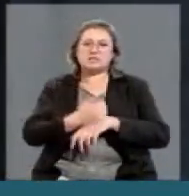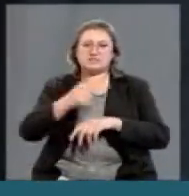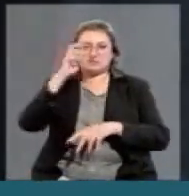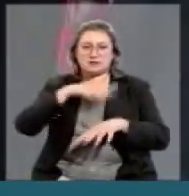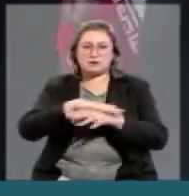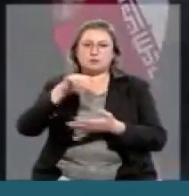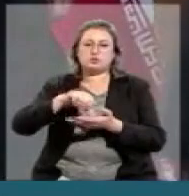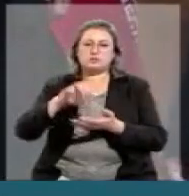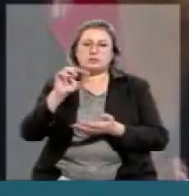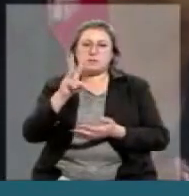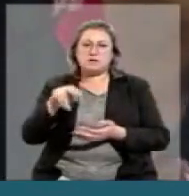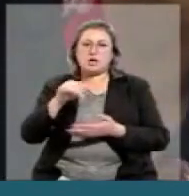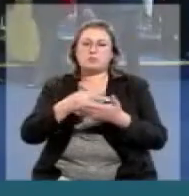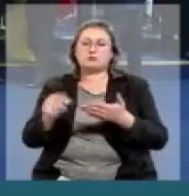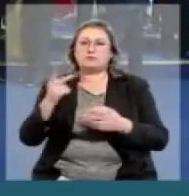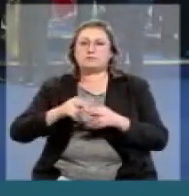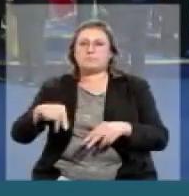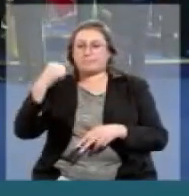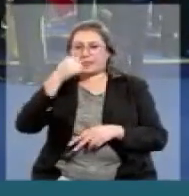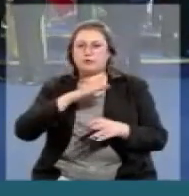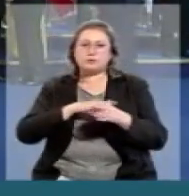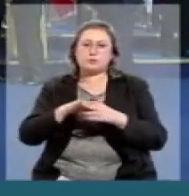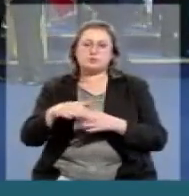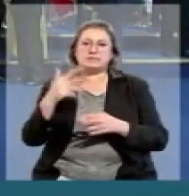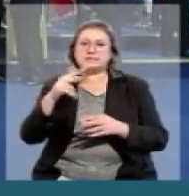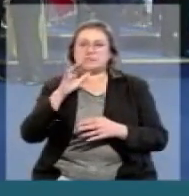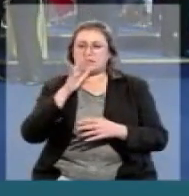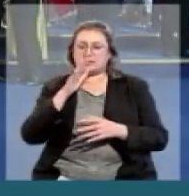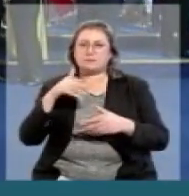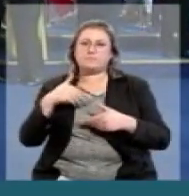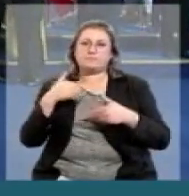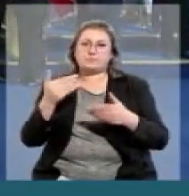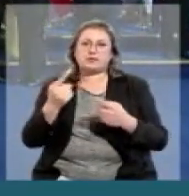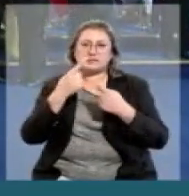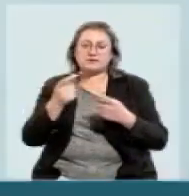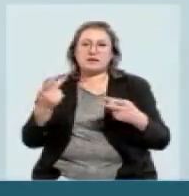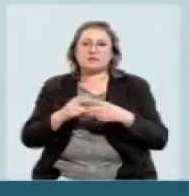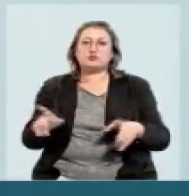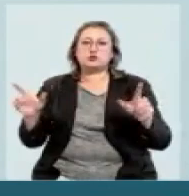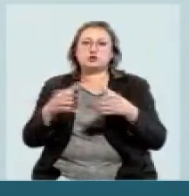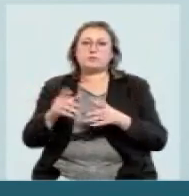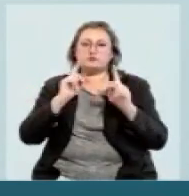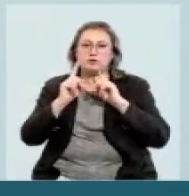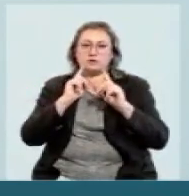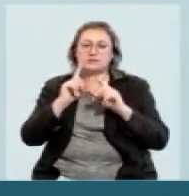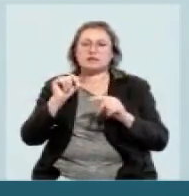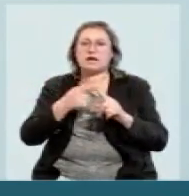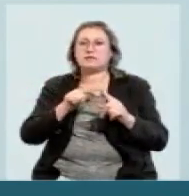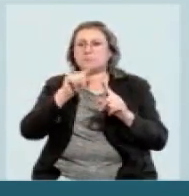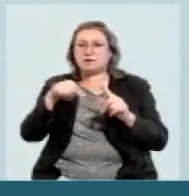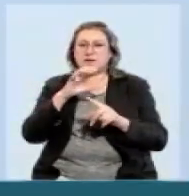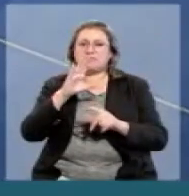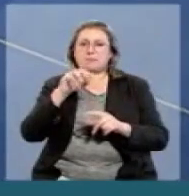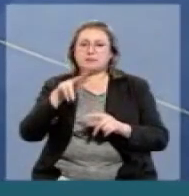стран, участниц саммита и отметил, что в этом году исполнилось 30 лет инициативе о созыве этого совещания. За этот период